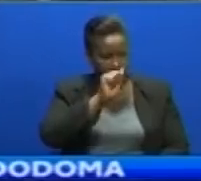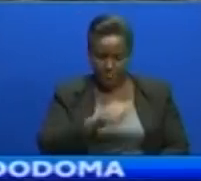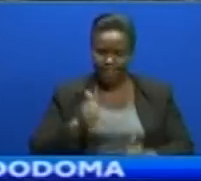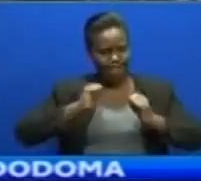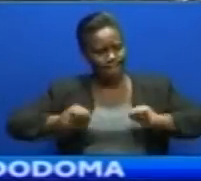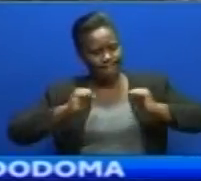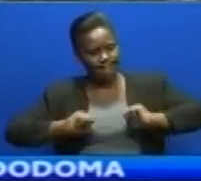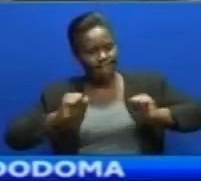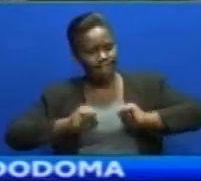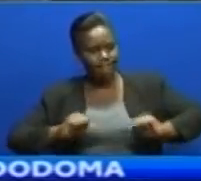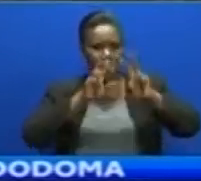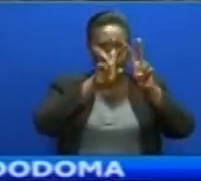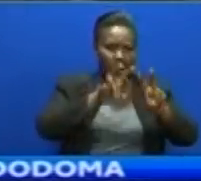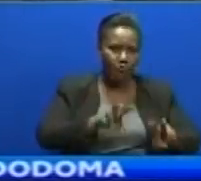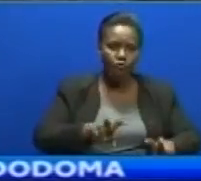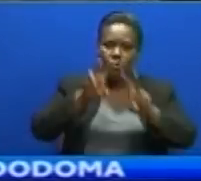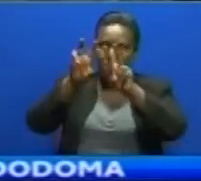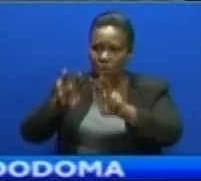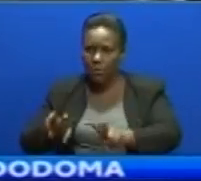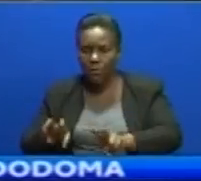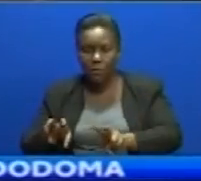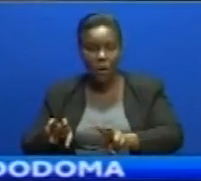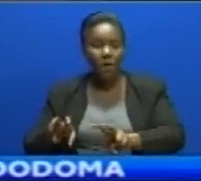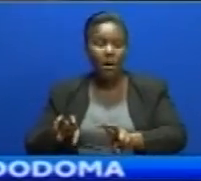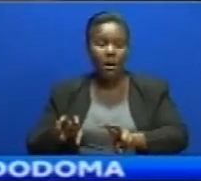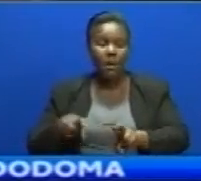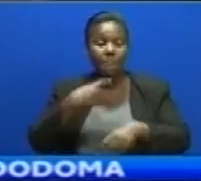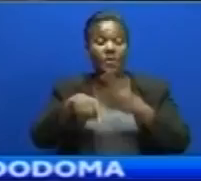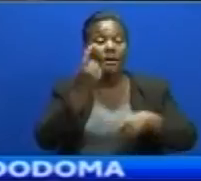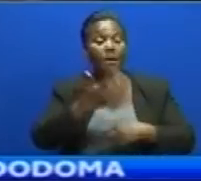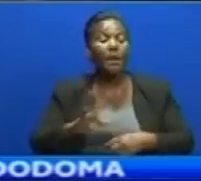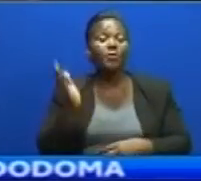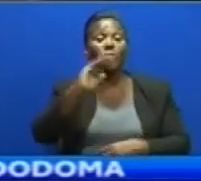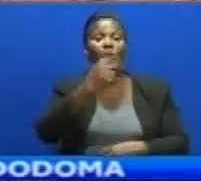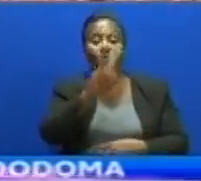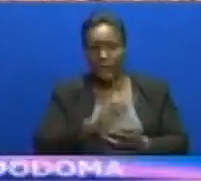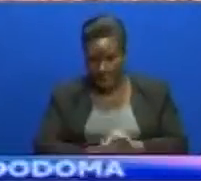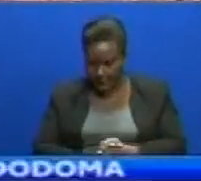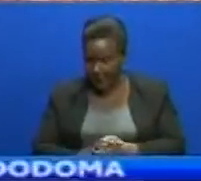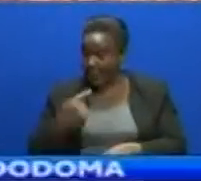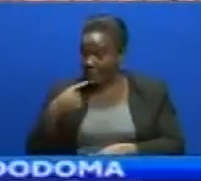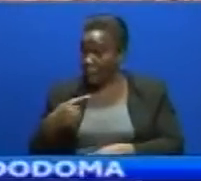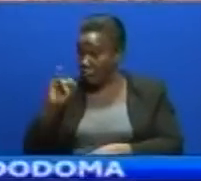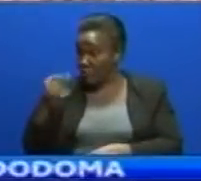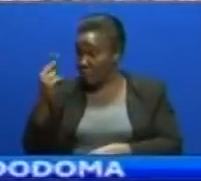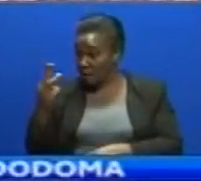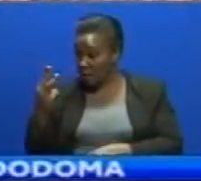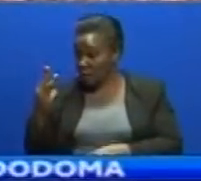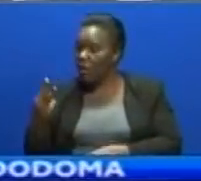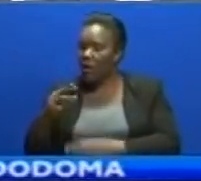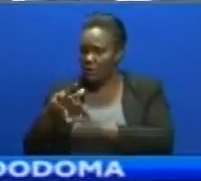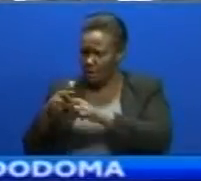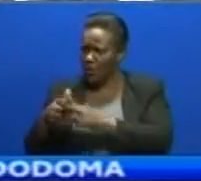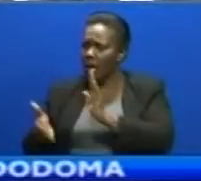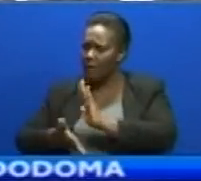mikubwa ya shughuli hii. Anasema atasaini mwenyewe dokezo Jumatatu mkandarasi aanze kazi mara moja kufanikisha huduma